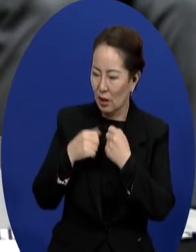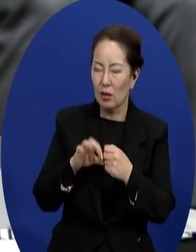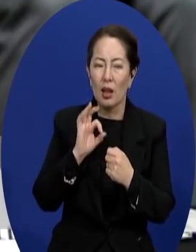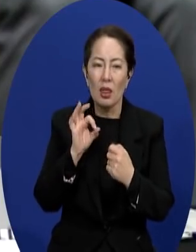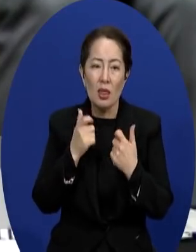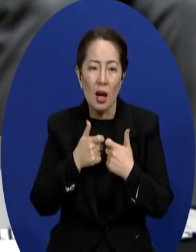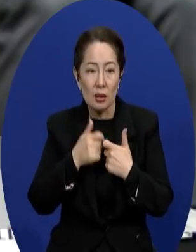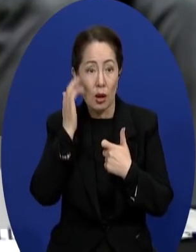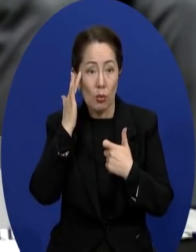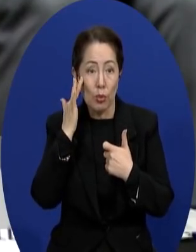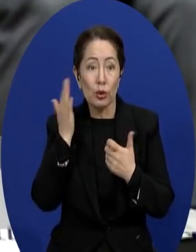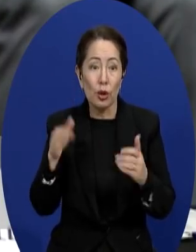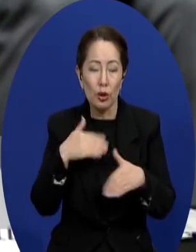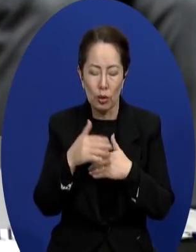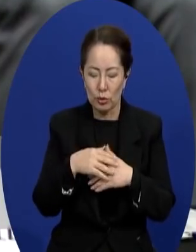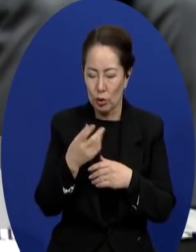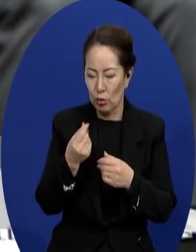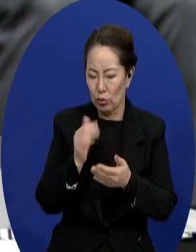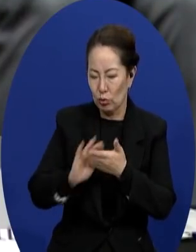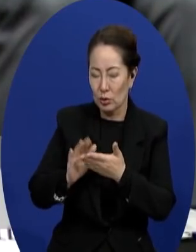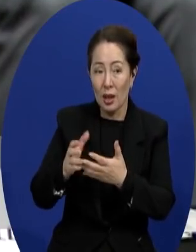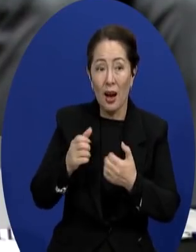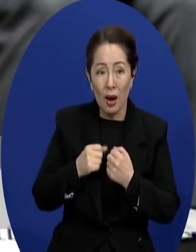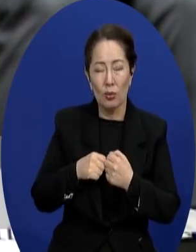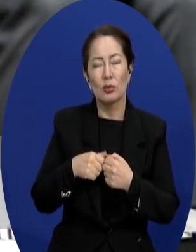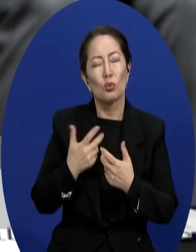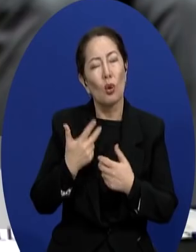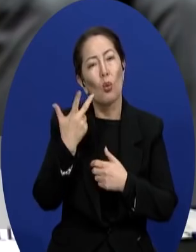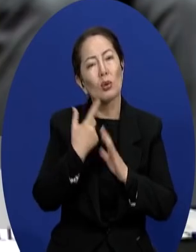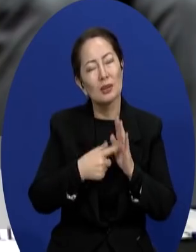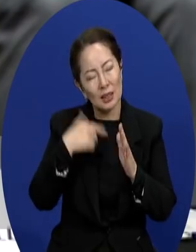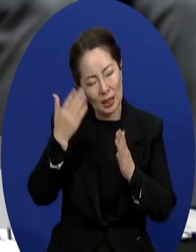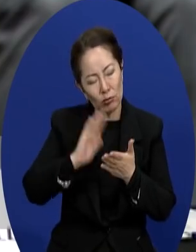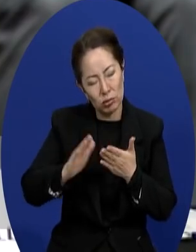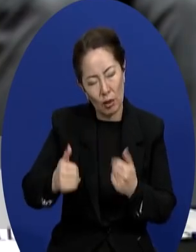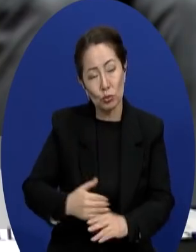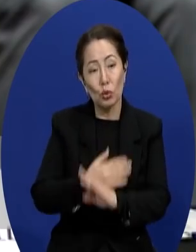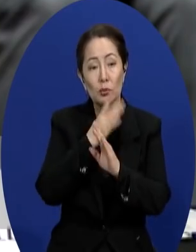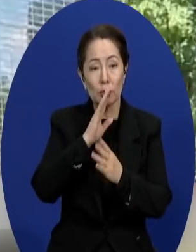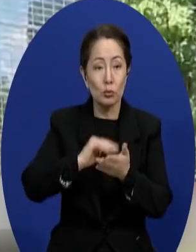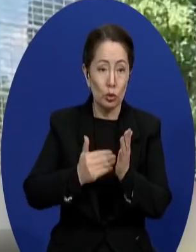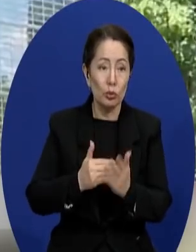бодлогоор өдөөж байна. Тухайлбал хөрөнгийн худалдаа авалтаа 3 дугаар сар гэхэд дуусгахаар төлөвлөж байна.